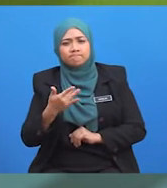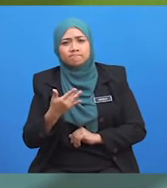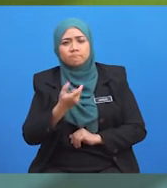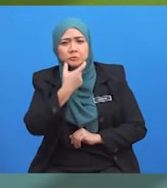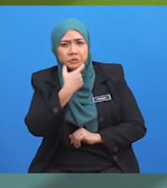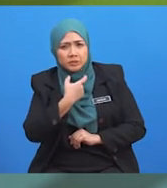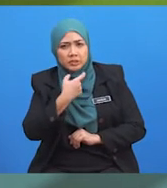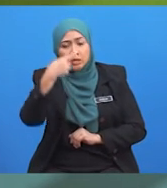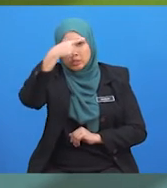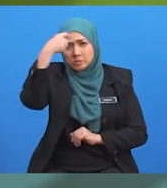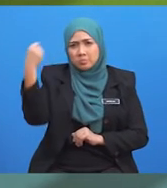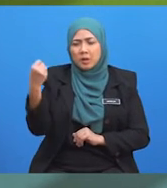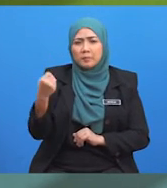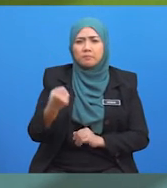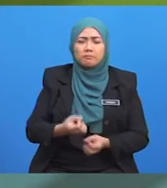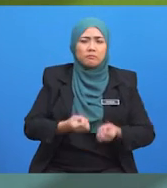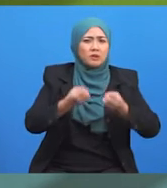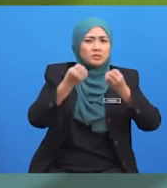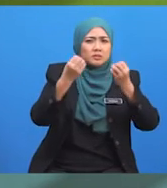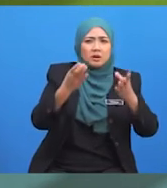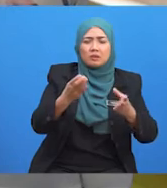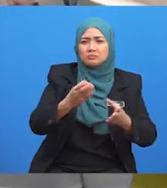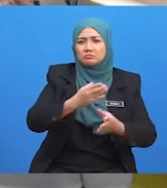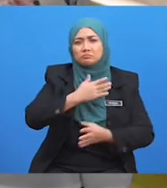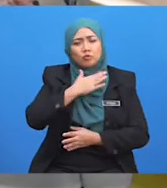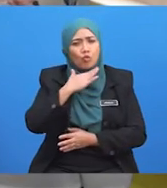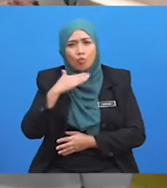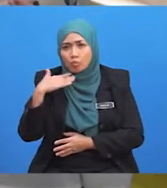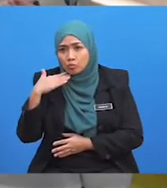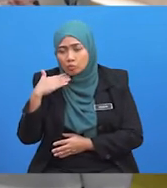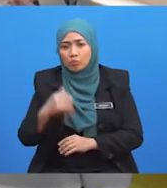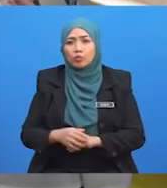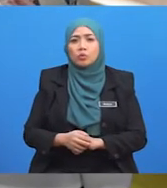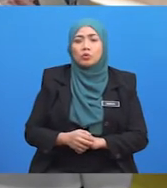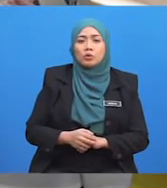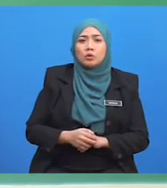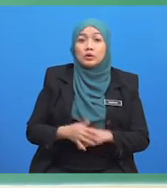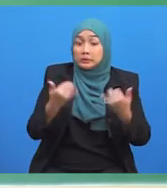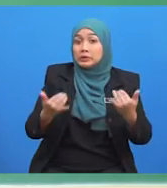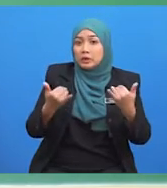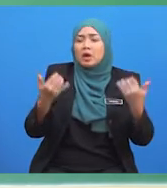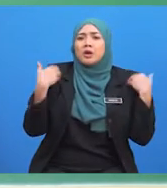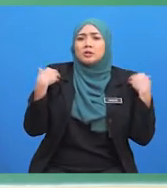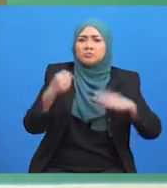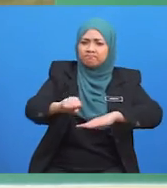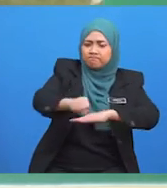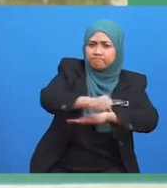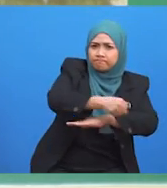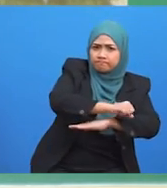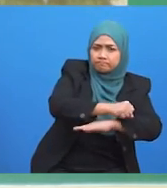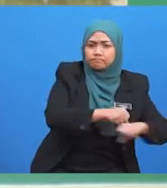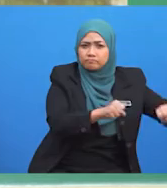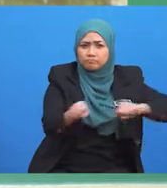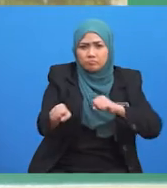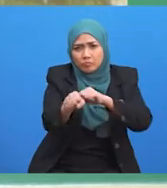alam sekitar kita semakin tercemar pada masa kini. Baru-baru ini, Beberapa sungai di negara kita